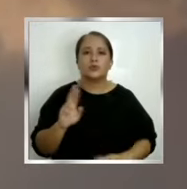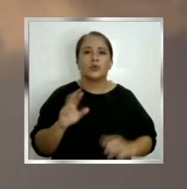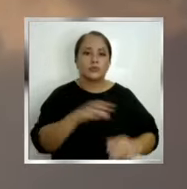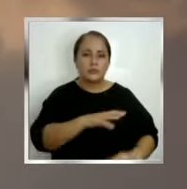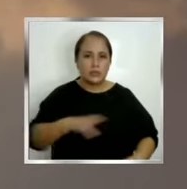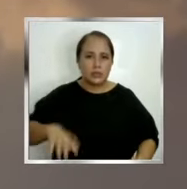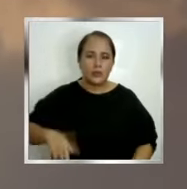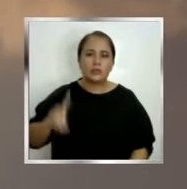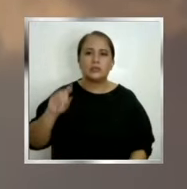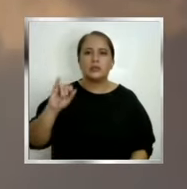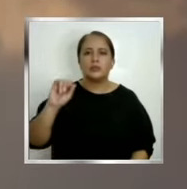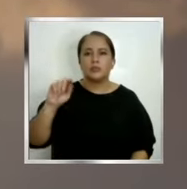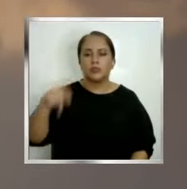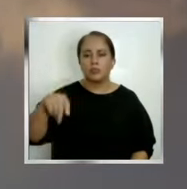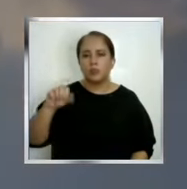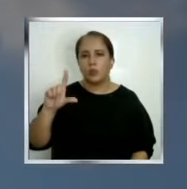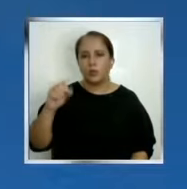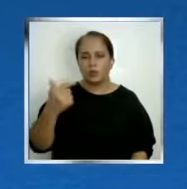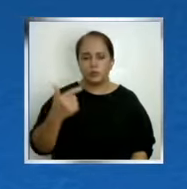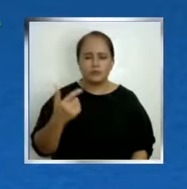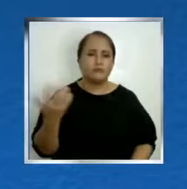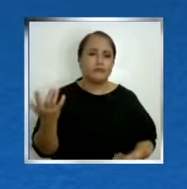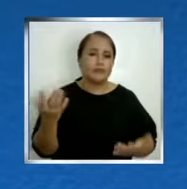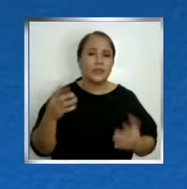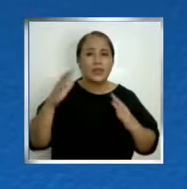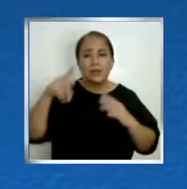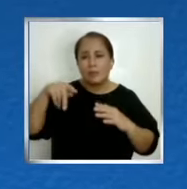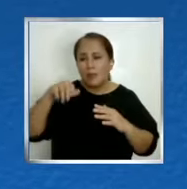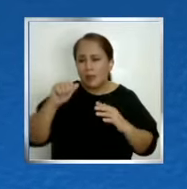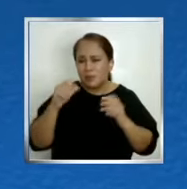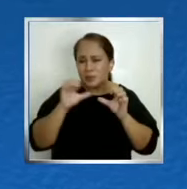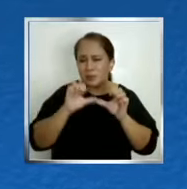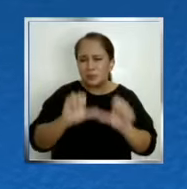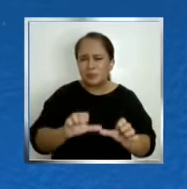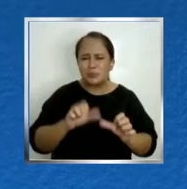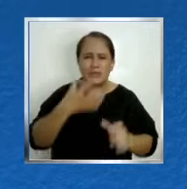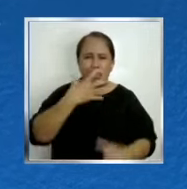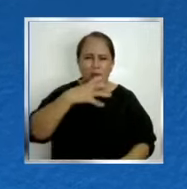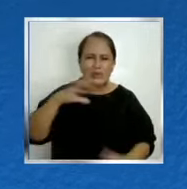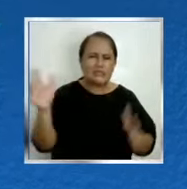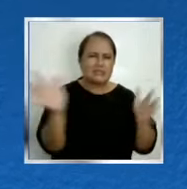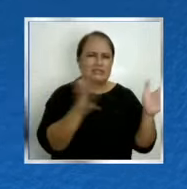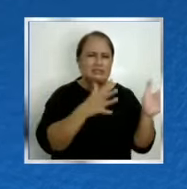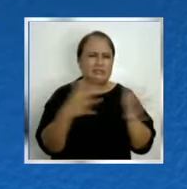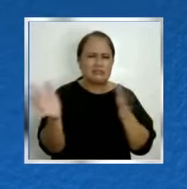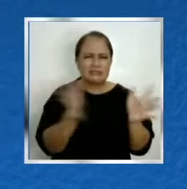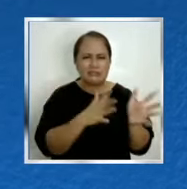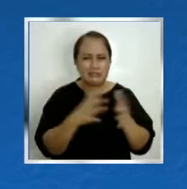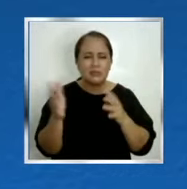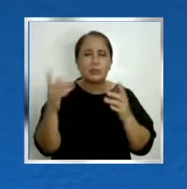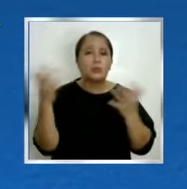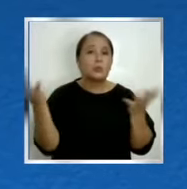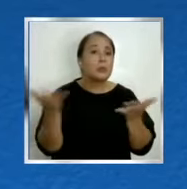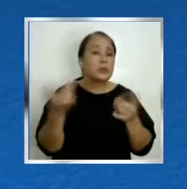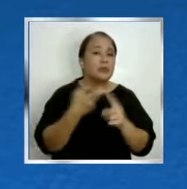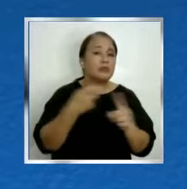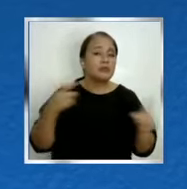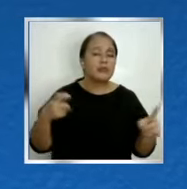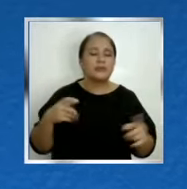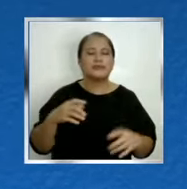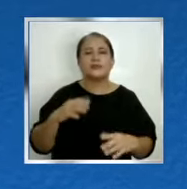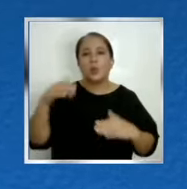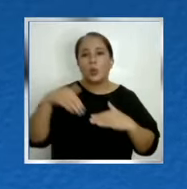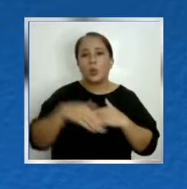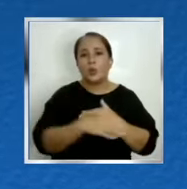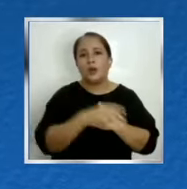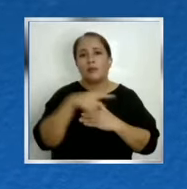del Norte. Ayon sa pag-asa, dahil nagpapatuloy ang pag-iral ng easterly sa mainit at malinsangang hangin galing sa Dagat Pasifiko, mararanasan pa rin